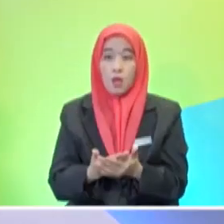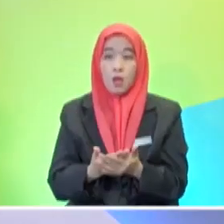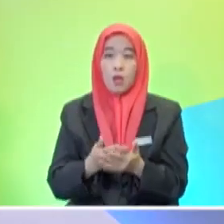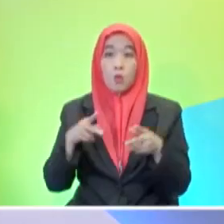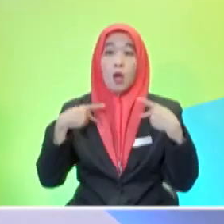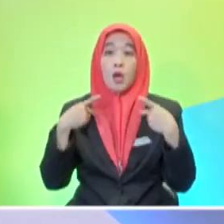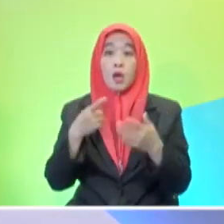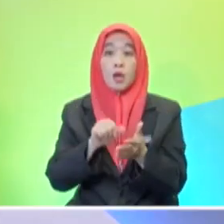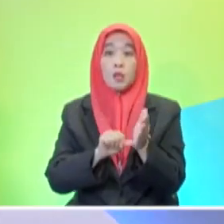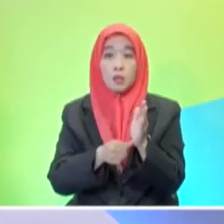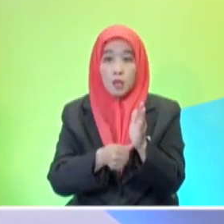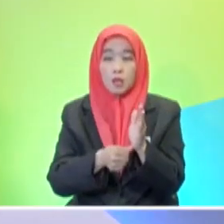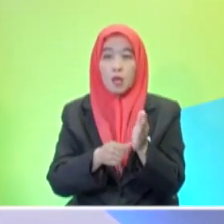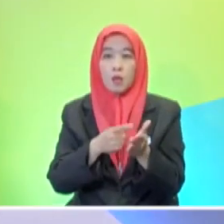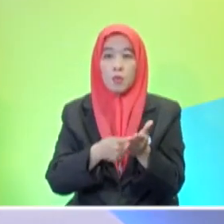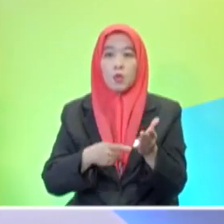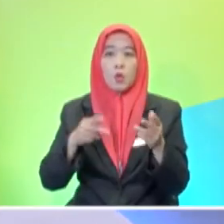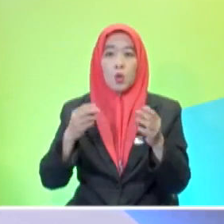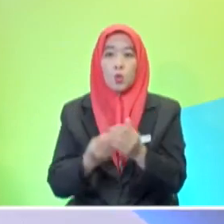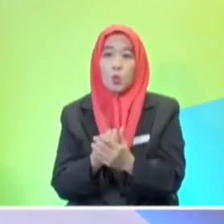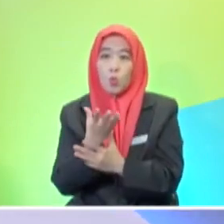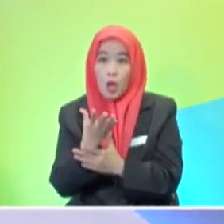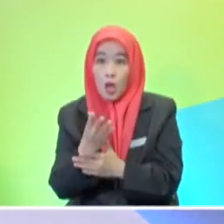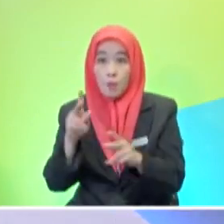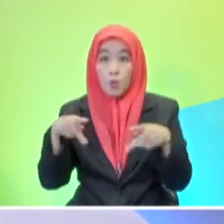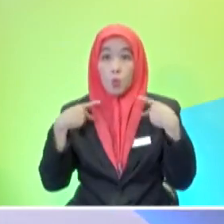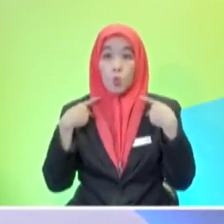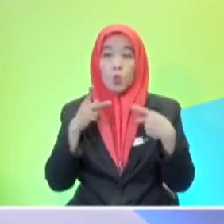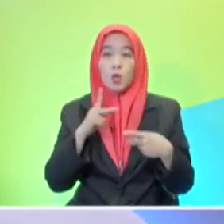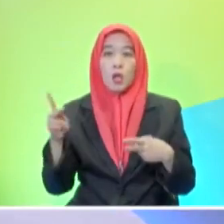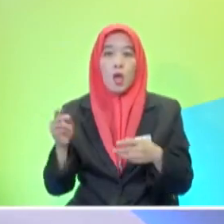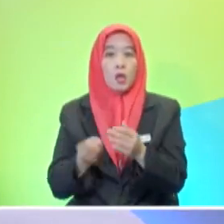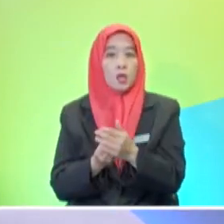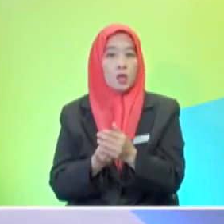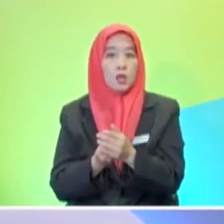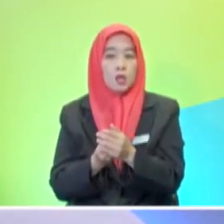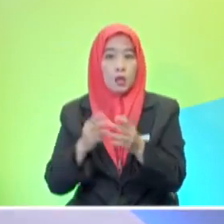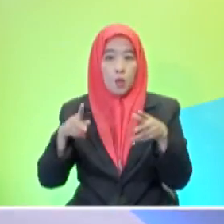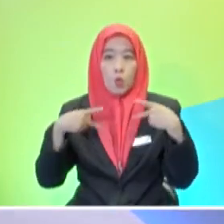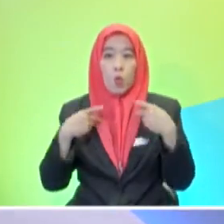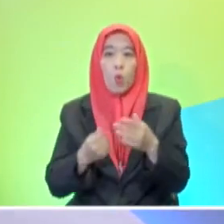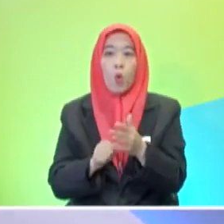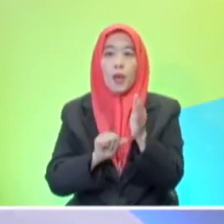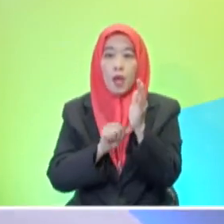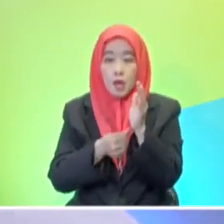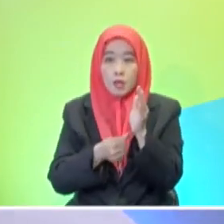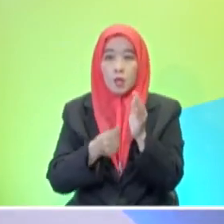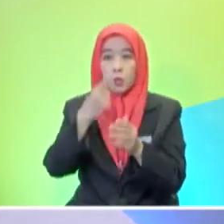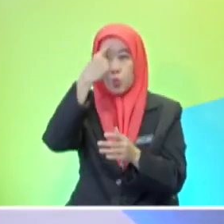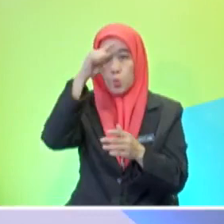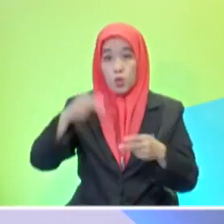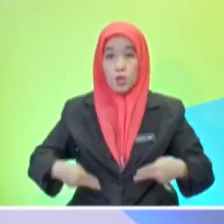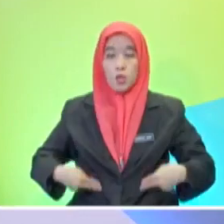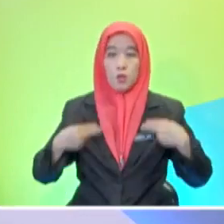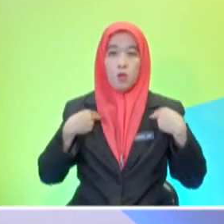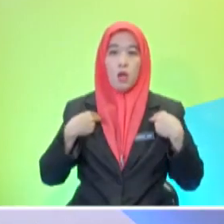Sebenarnya, tumbuhan memerlukan keperluan asas untuk terus hidup dan subur. Kalau kita nak tahu apakah keperluan asas yang perlu